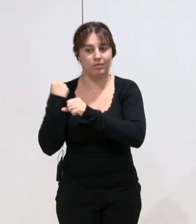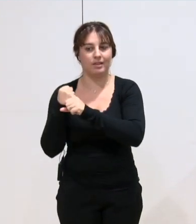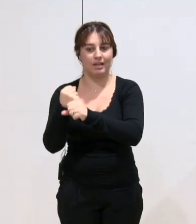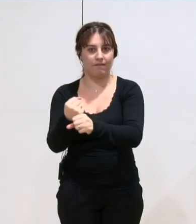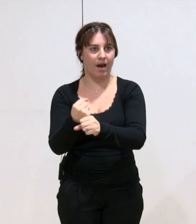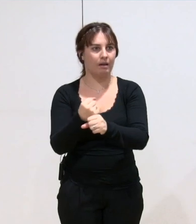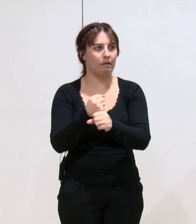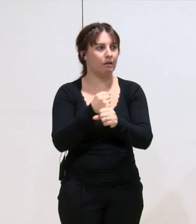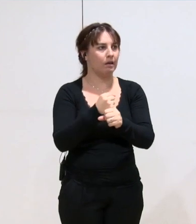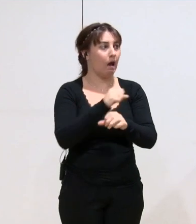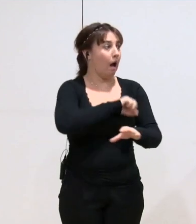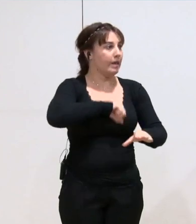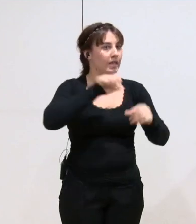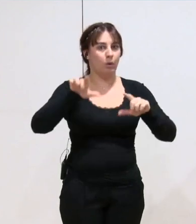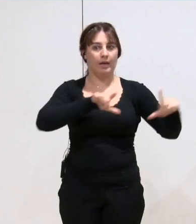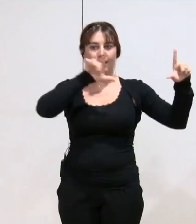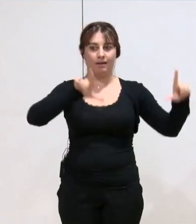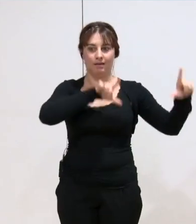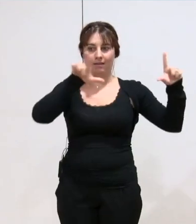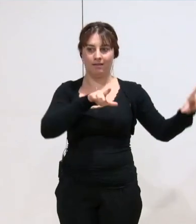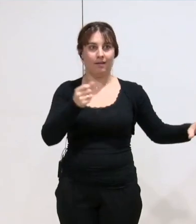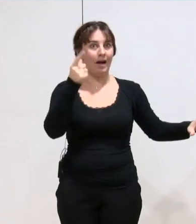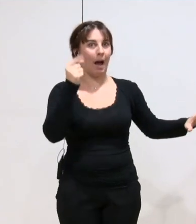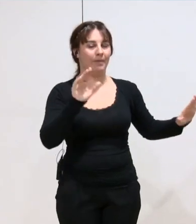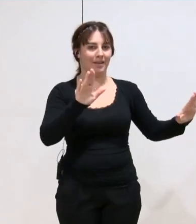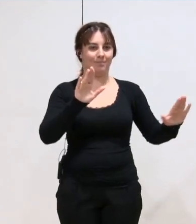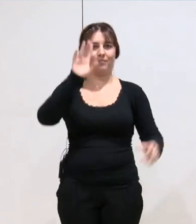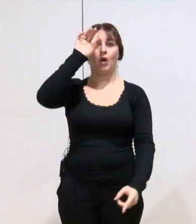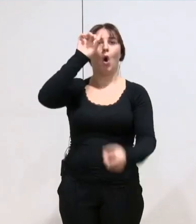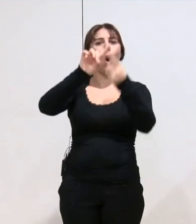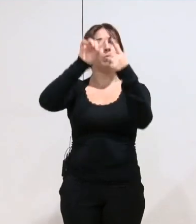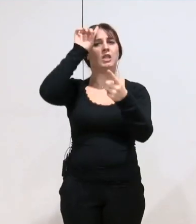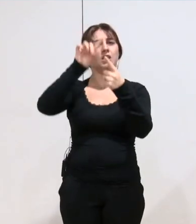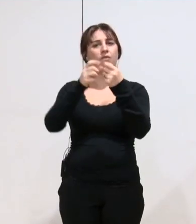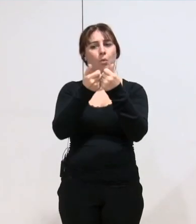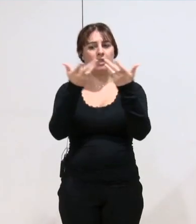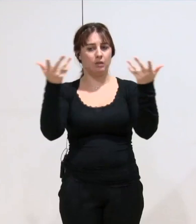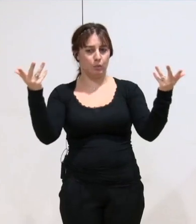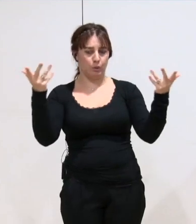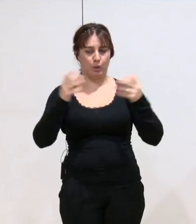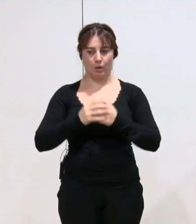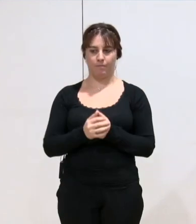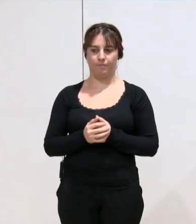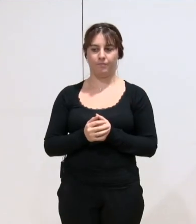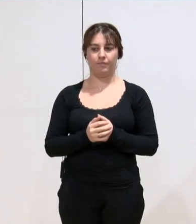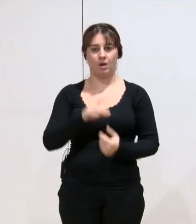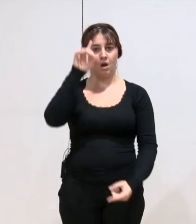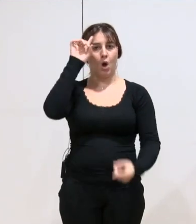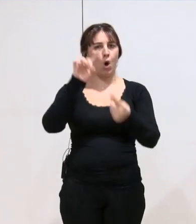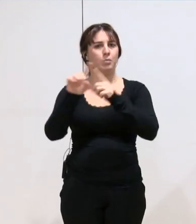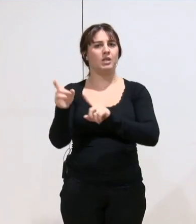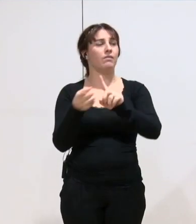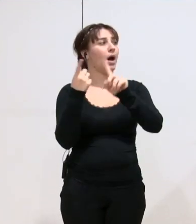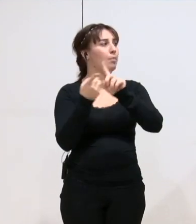Ça va un petit peu vite, désolé. Quelques grands objectifs pour commencer. Donc deux objectifs principaux.